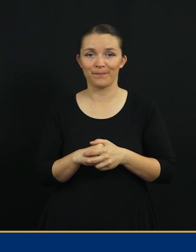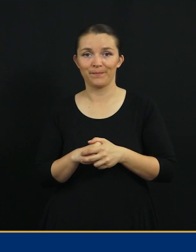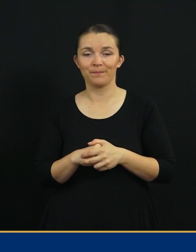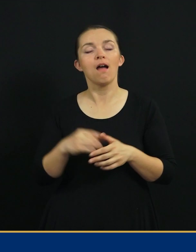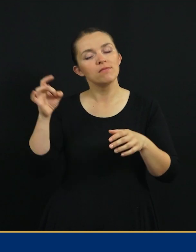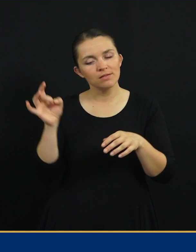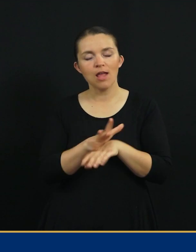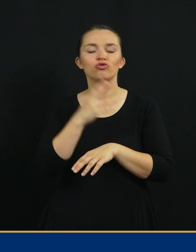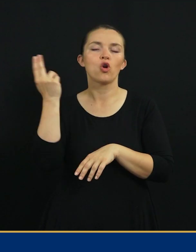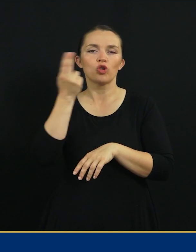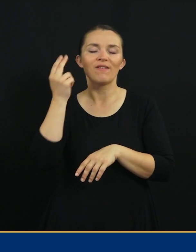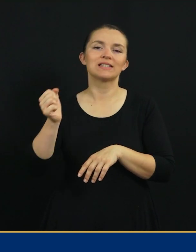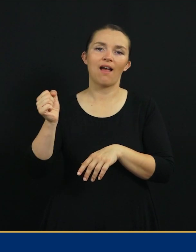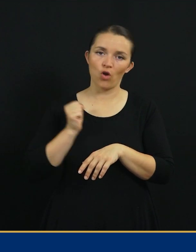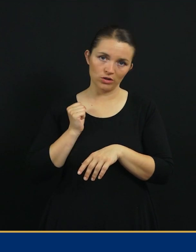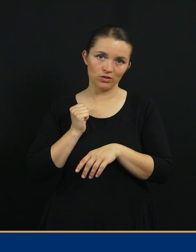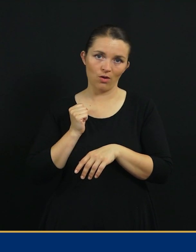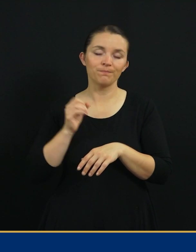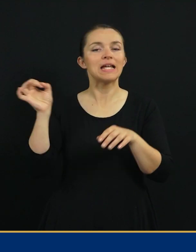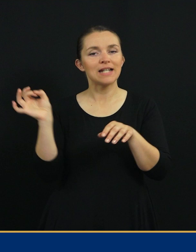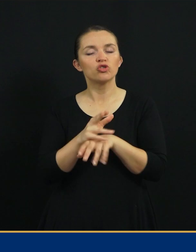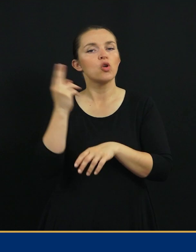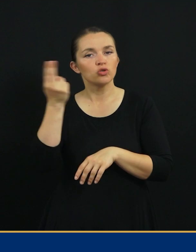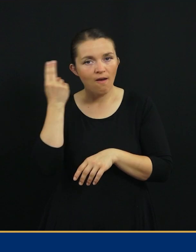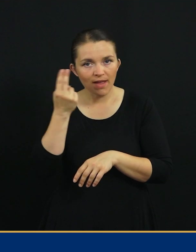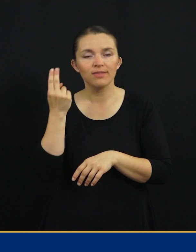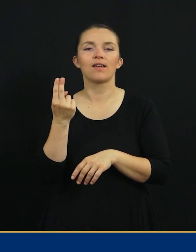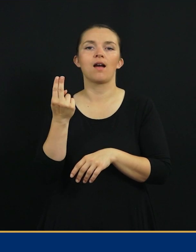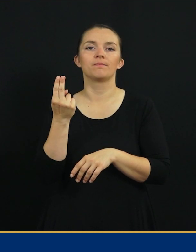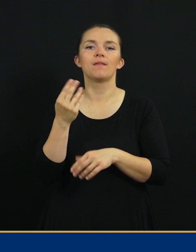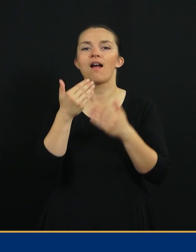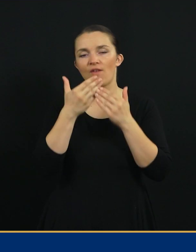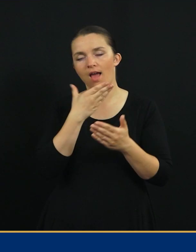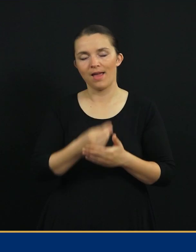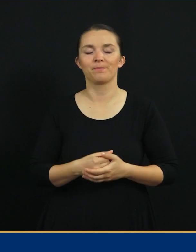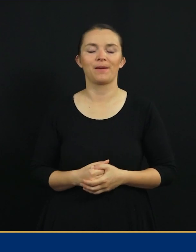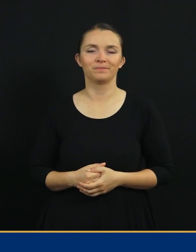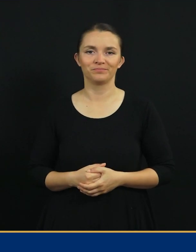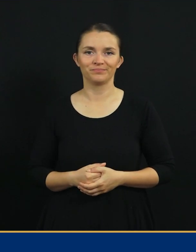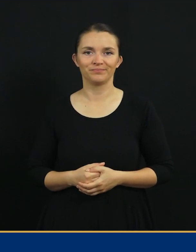Srečno Slovenska vojska, srečno Slovenija, hvala lepa.